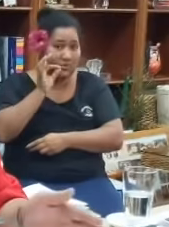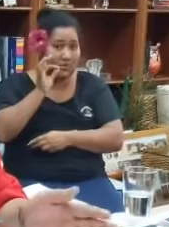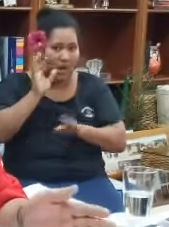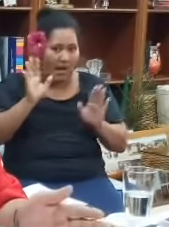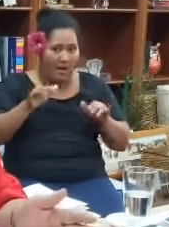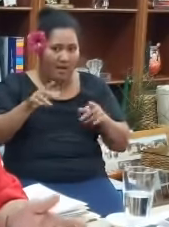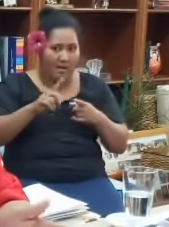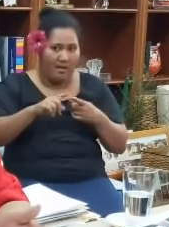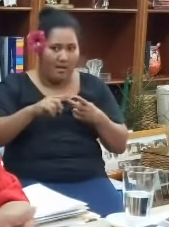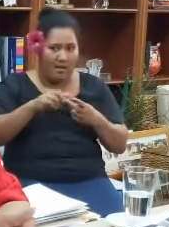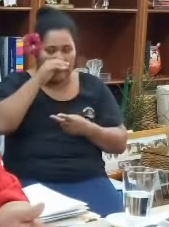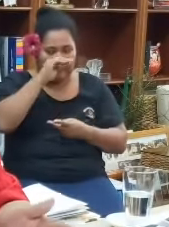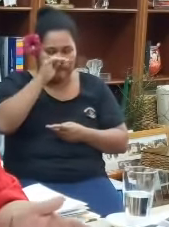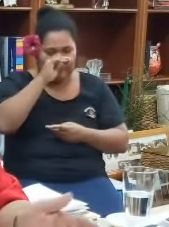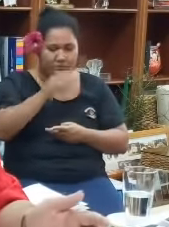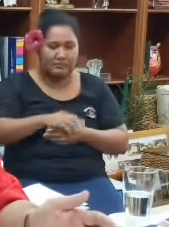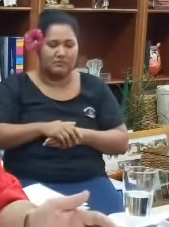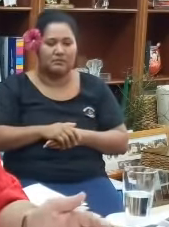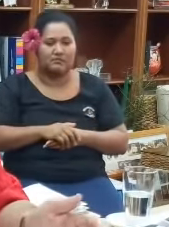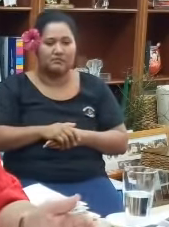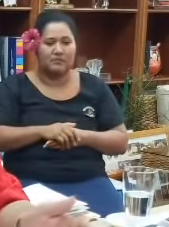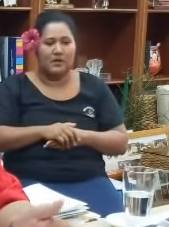ala nga ia mo me o